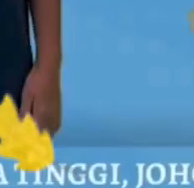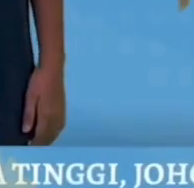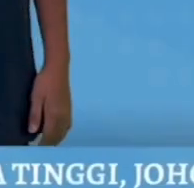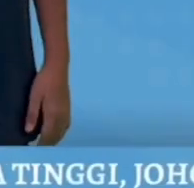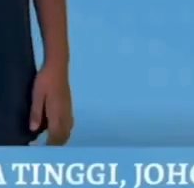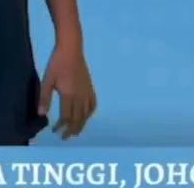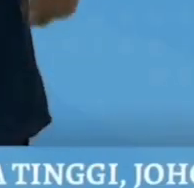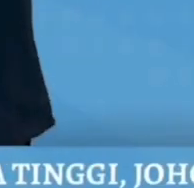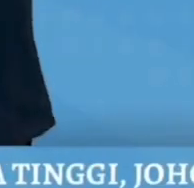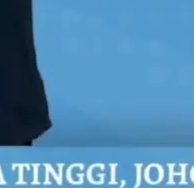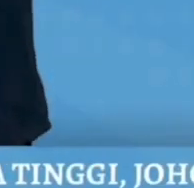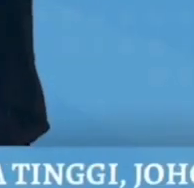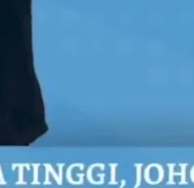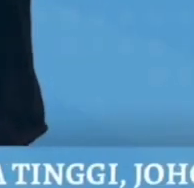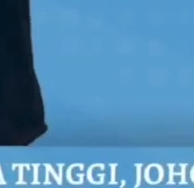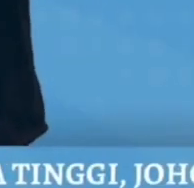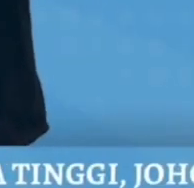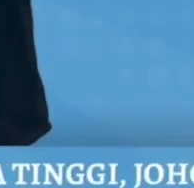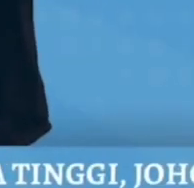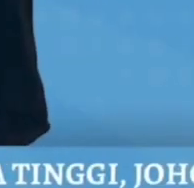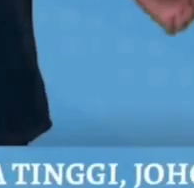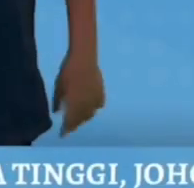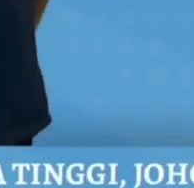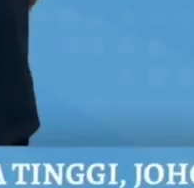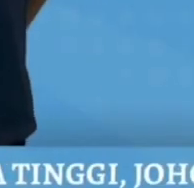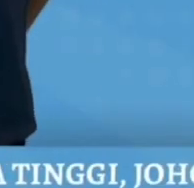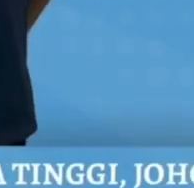Hai kawan-kawan, apakah nama lain bagi kepak?